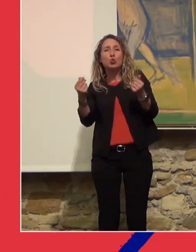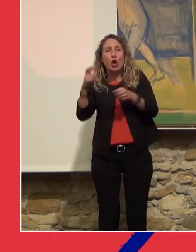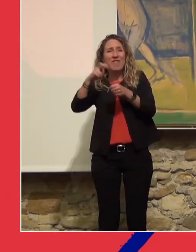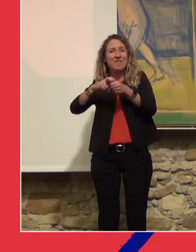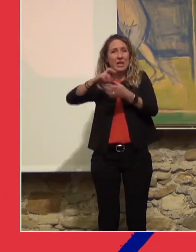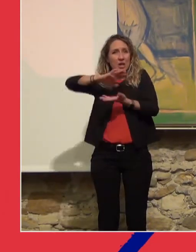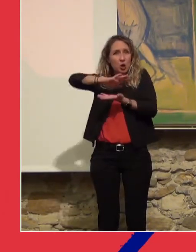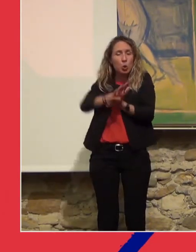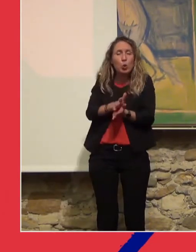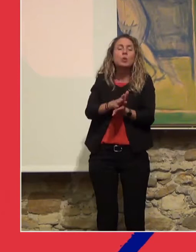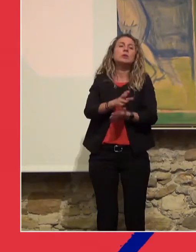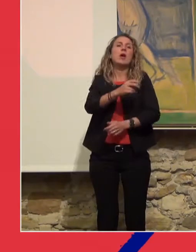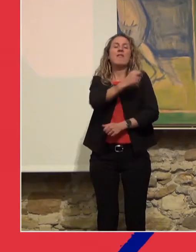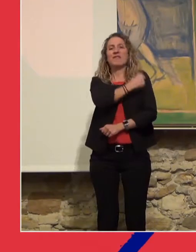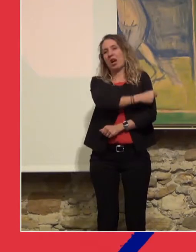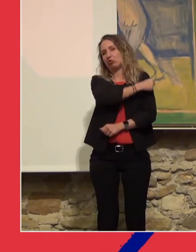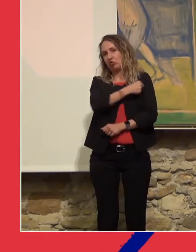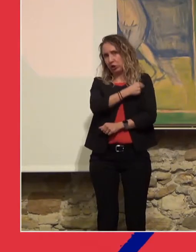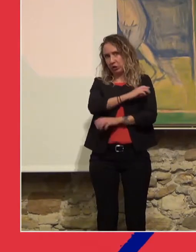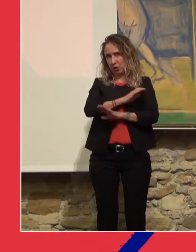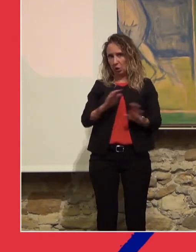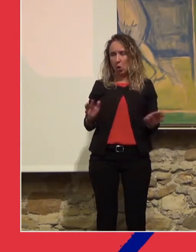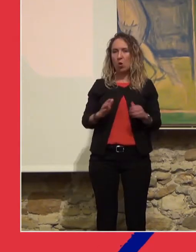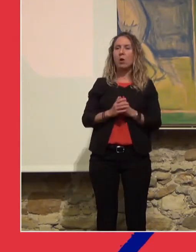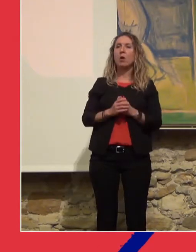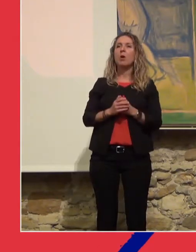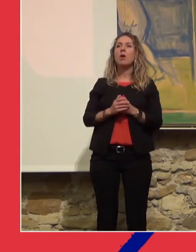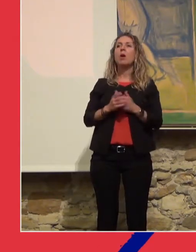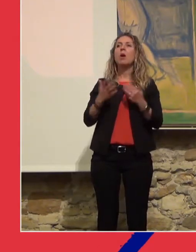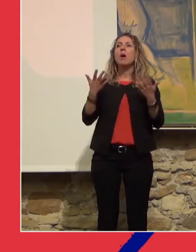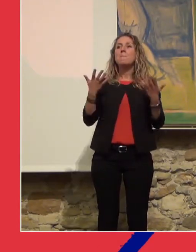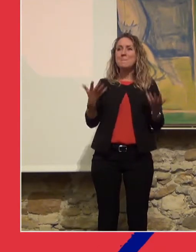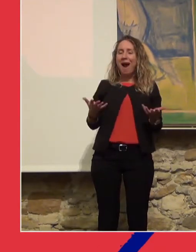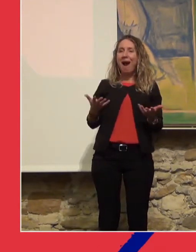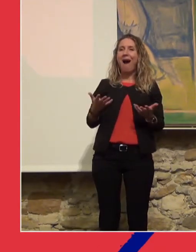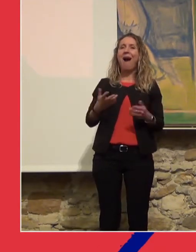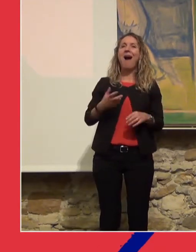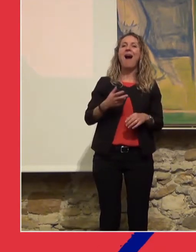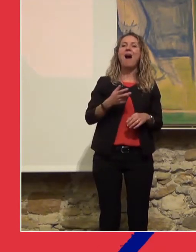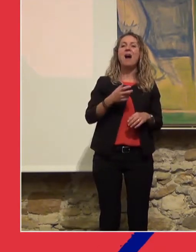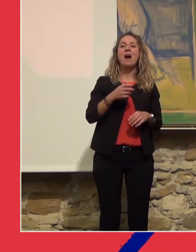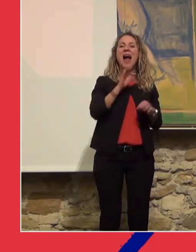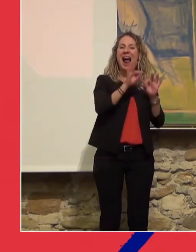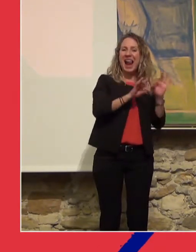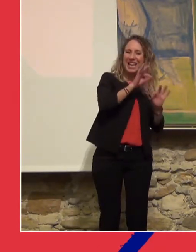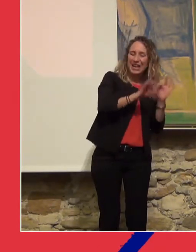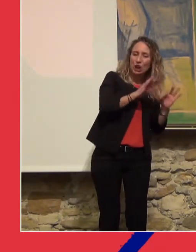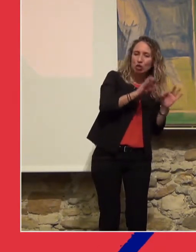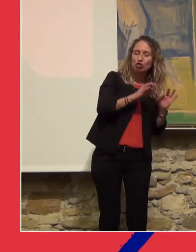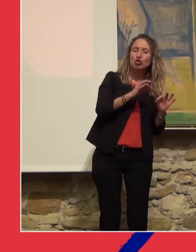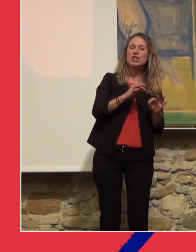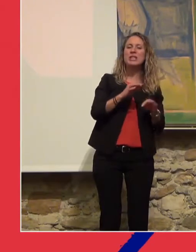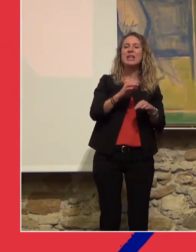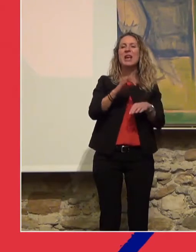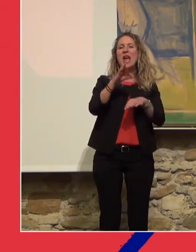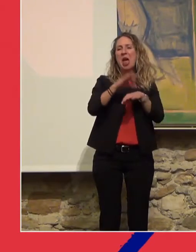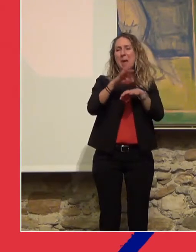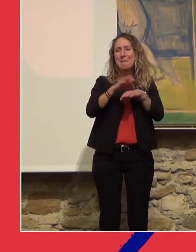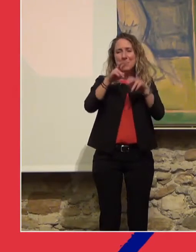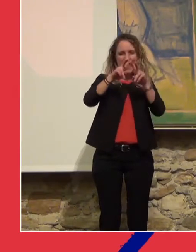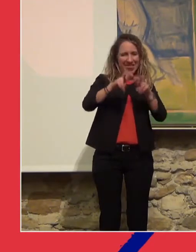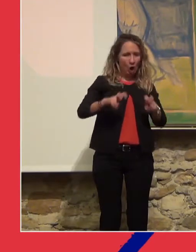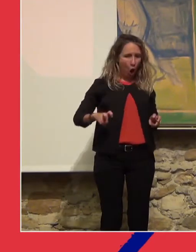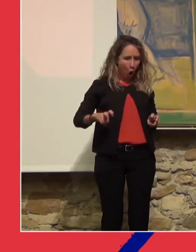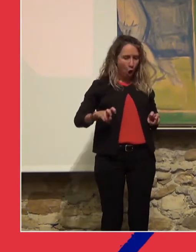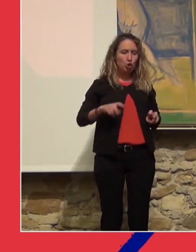paura gli esperti furono battuti dai clinici e dai patologi, che ottennero informazioni decisive facendo gli